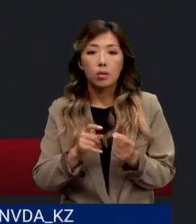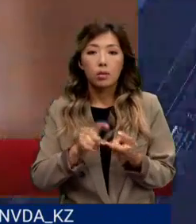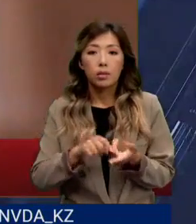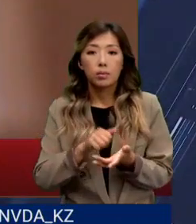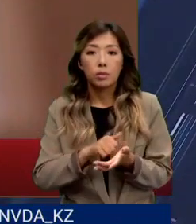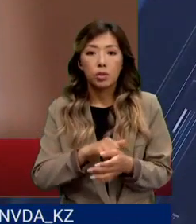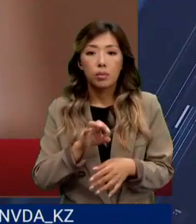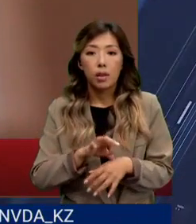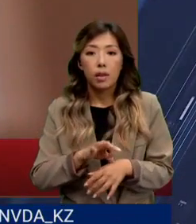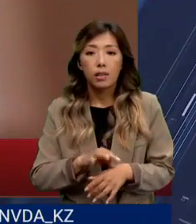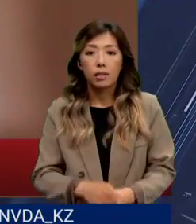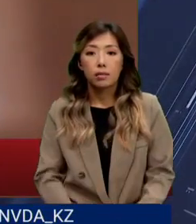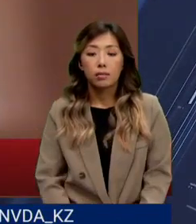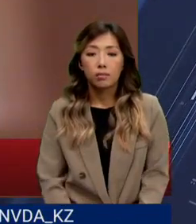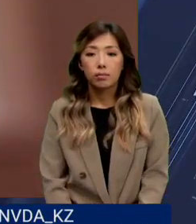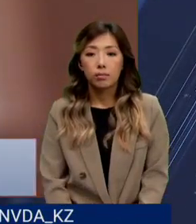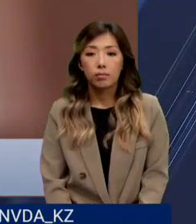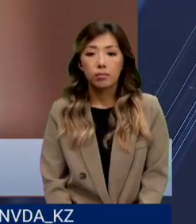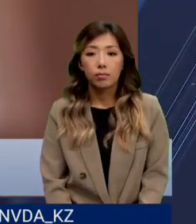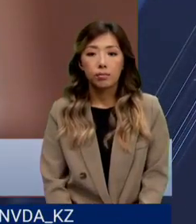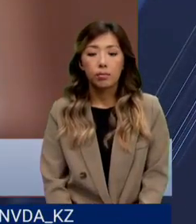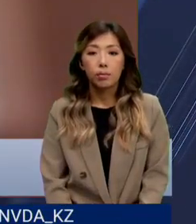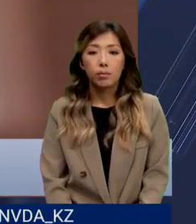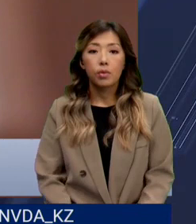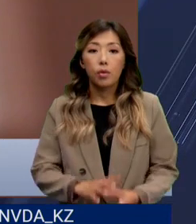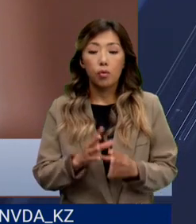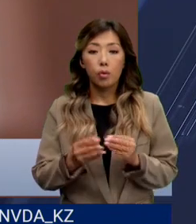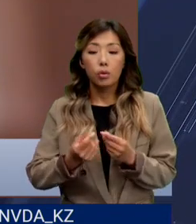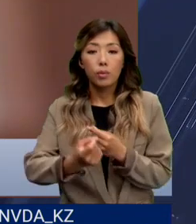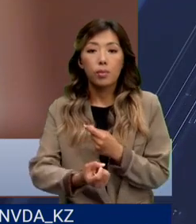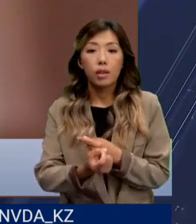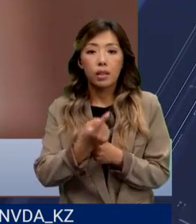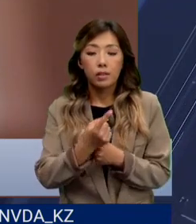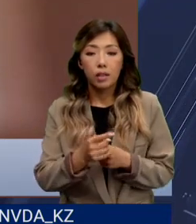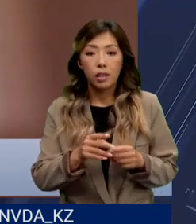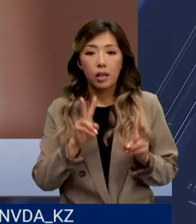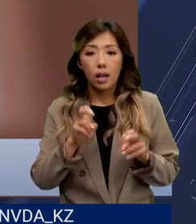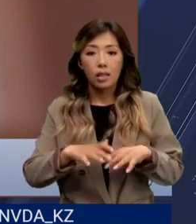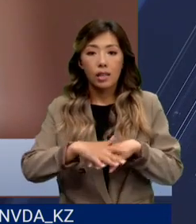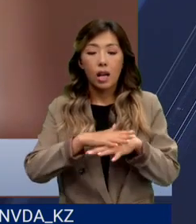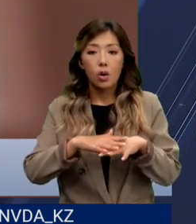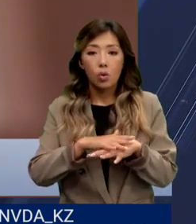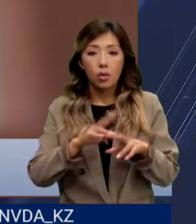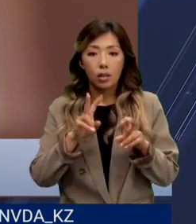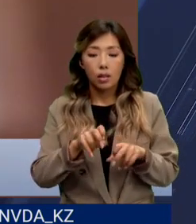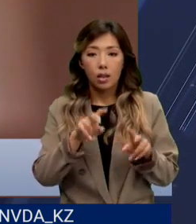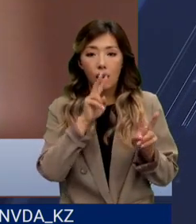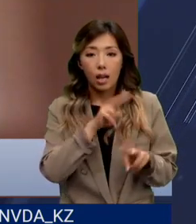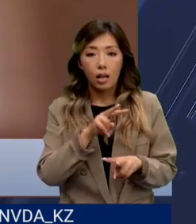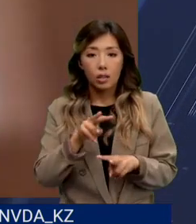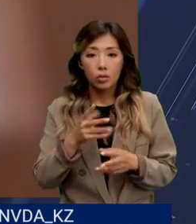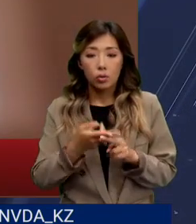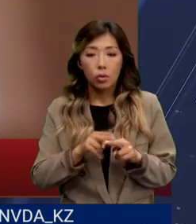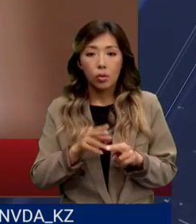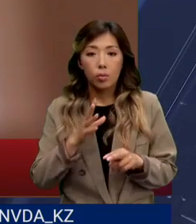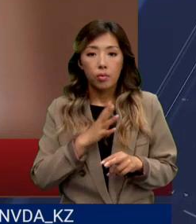ковидом. Появился народный контроль. Когда люди свой статус проверяя видят, что он не поменялся, пишут в